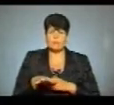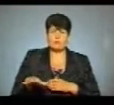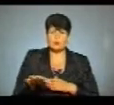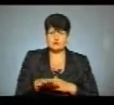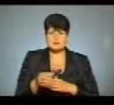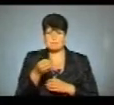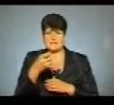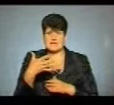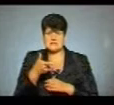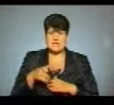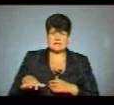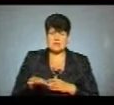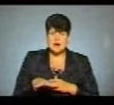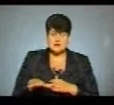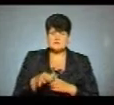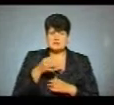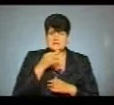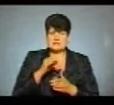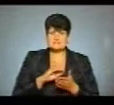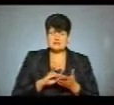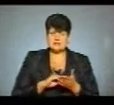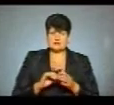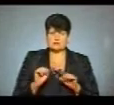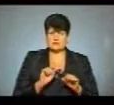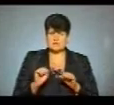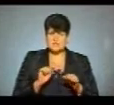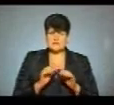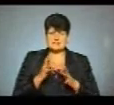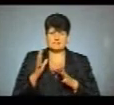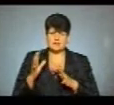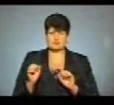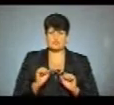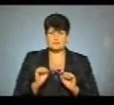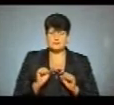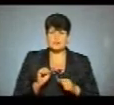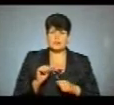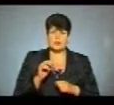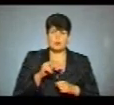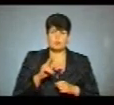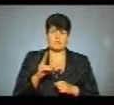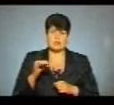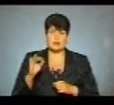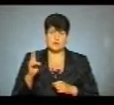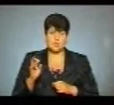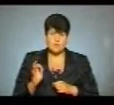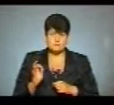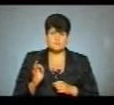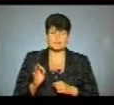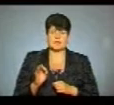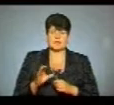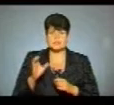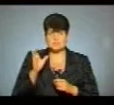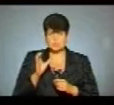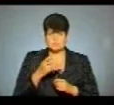понад 15 гектарів, повідомила секретарка правління садівничого товариства «Ювілейний» Любов Кійко. На слуханнях був наш